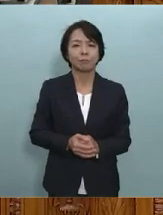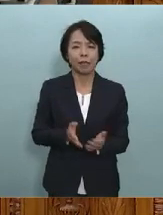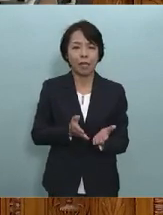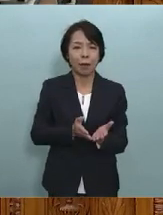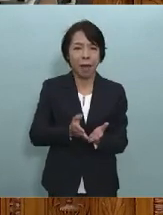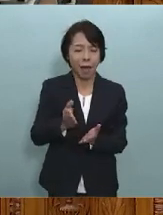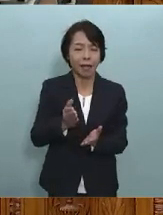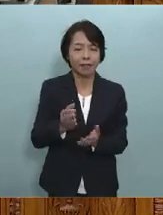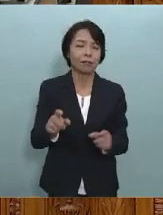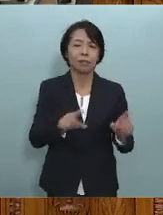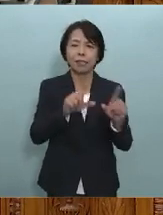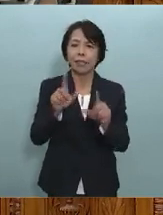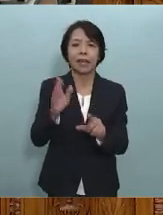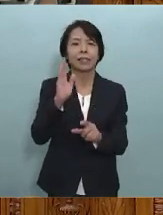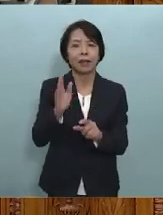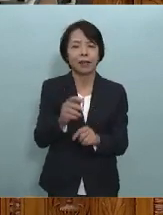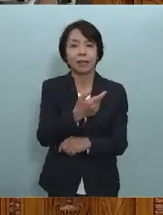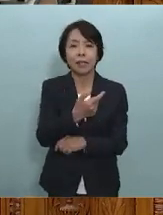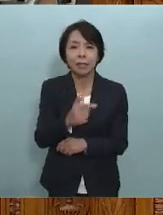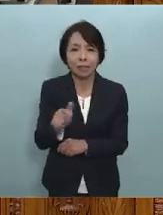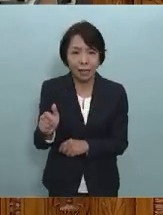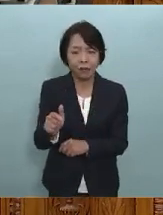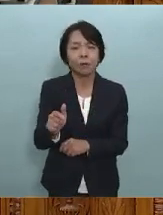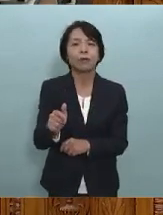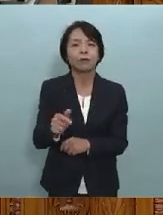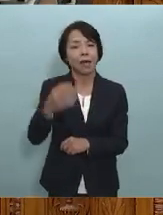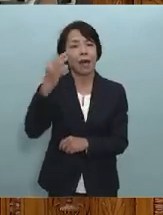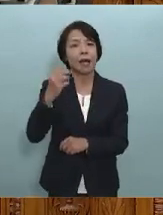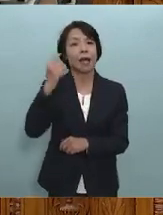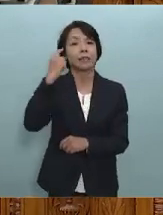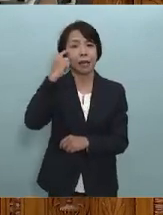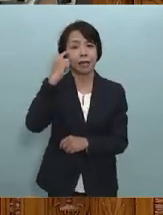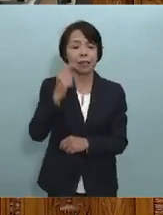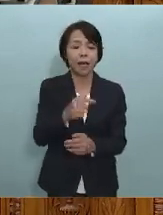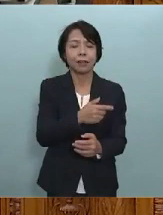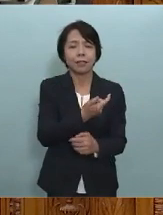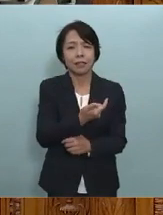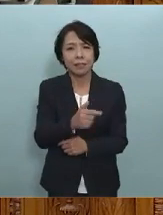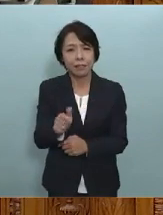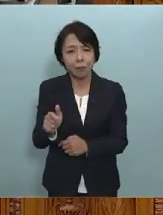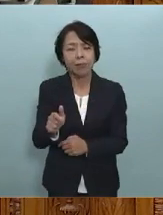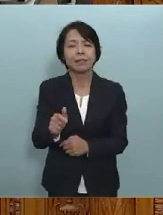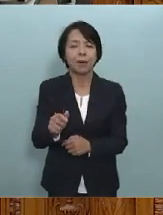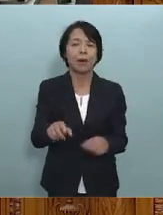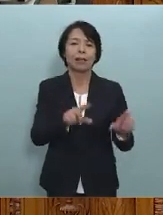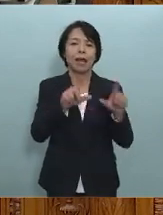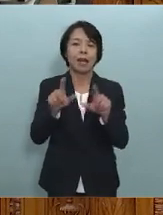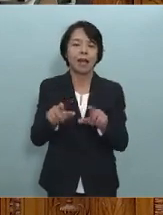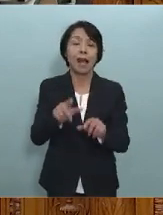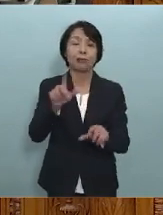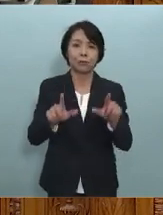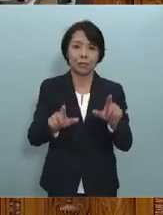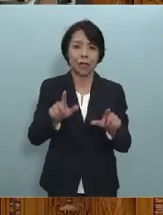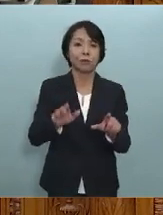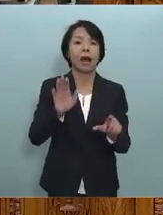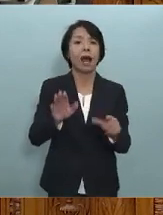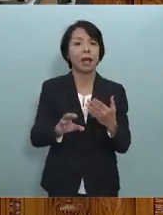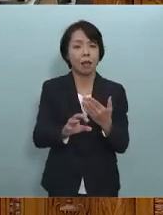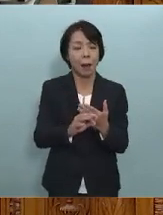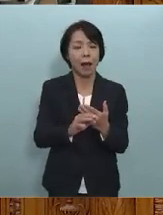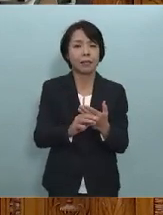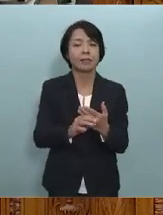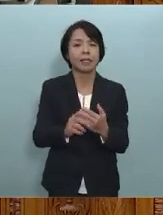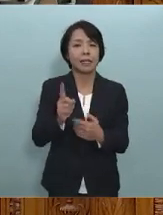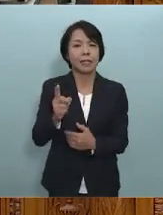もっと多様な価値観が生かされる伏線型のライフスタイルが当たり前の社会になれば1度や